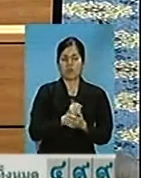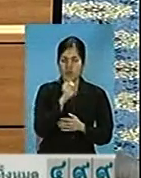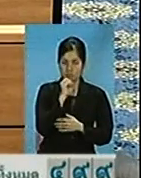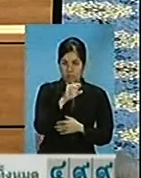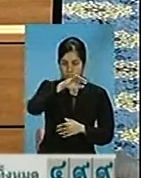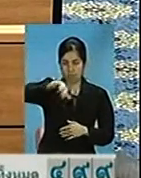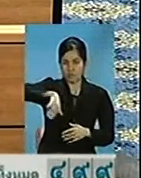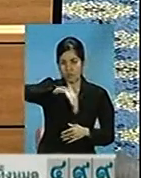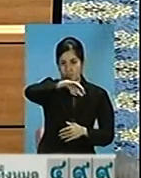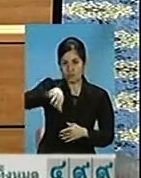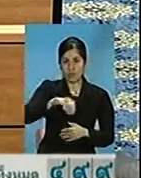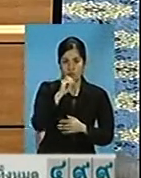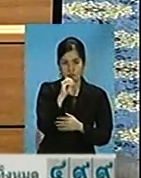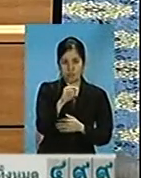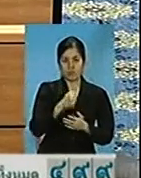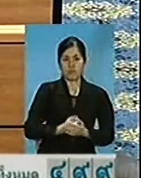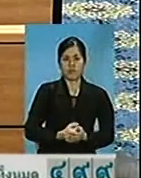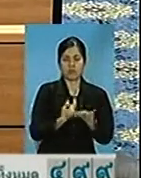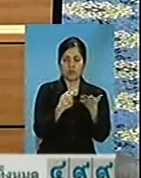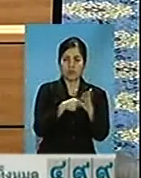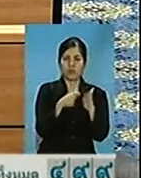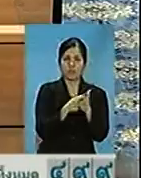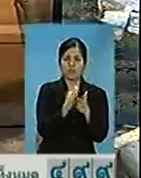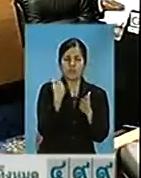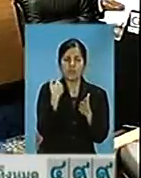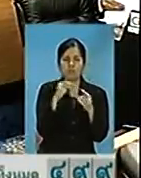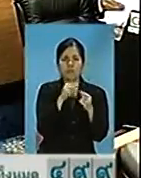นี้แทนเพราะว่าหลายท่านไม่เข้าใ